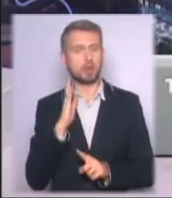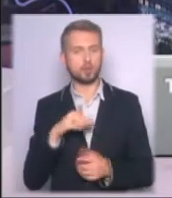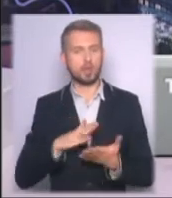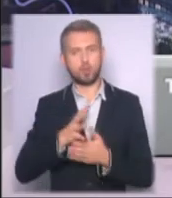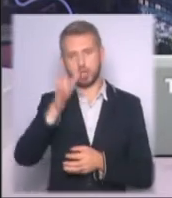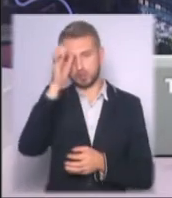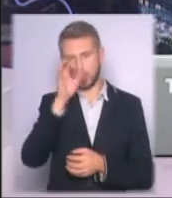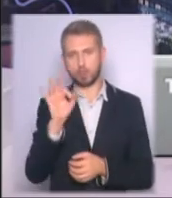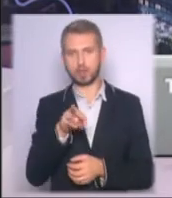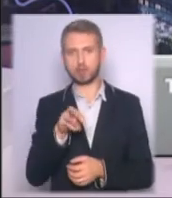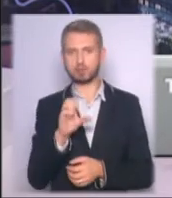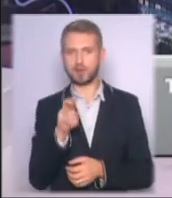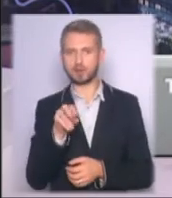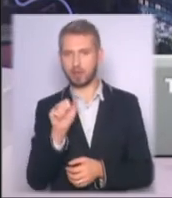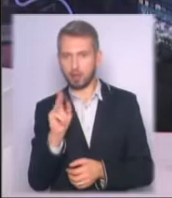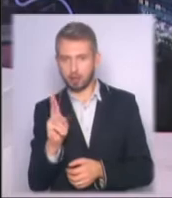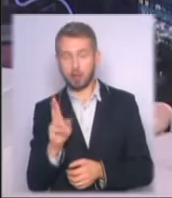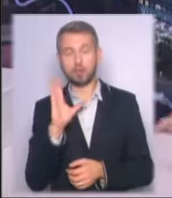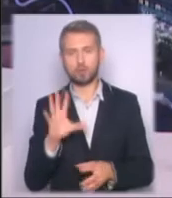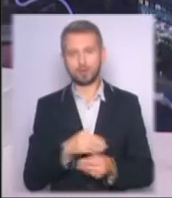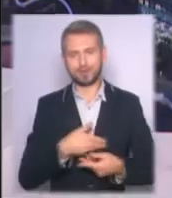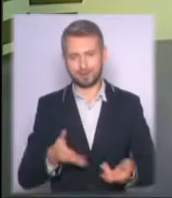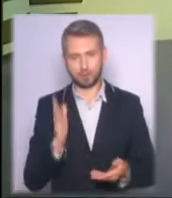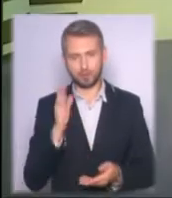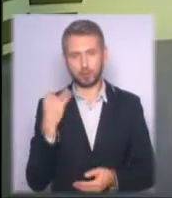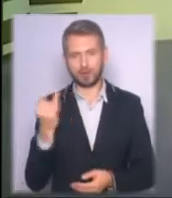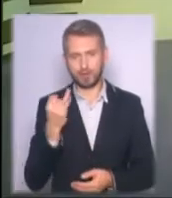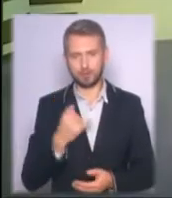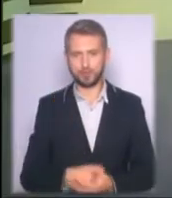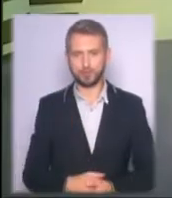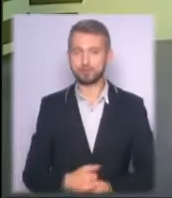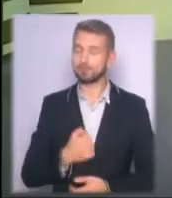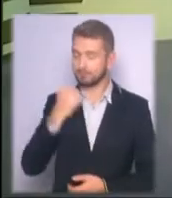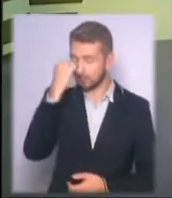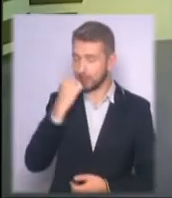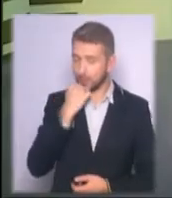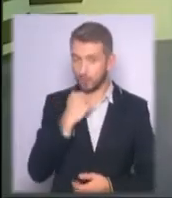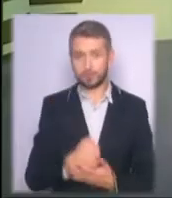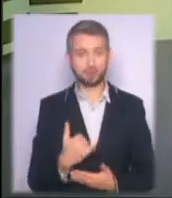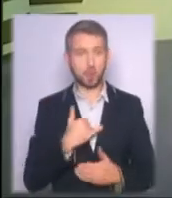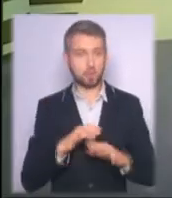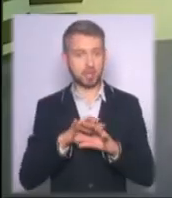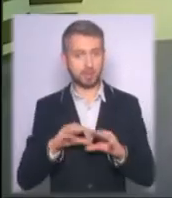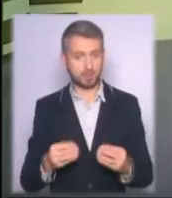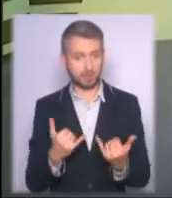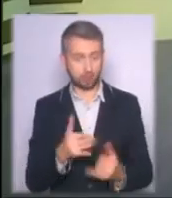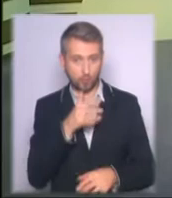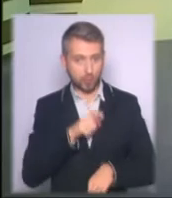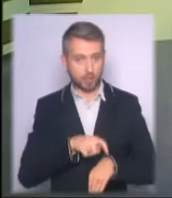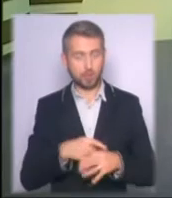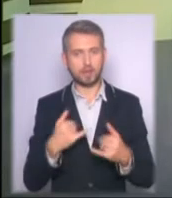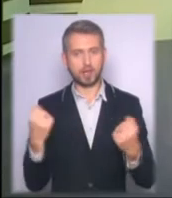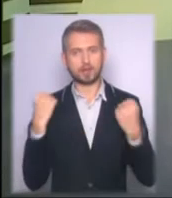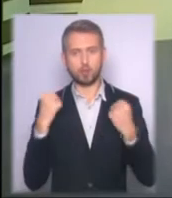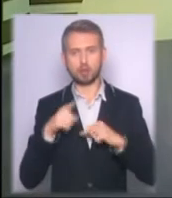політологом Олександром Маслаком. Будьте з нами, я переконаний, буде цікаво. Дякую, Сергію. І в мене все на цю годину. Зараз спорт.